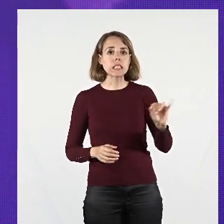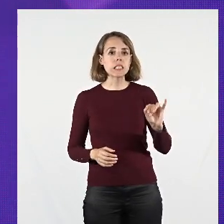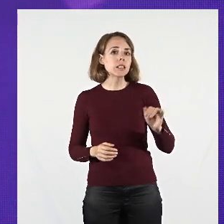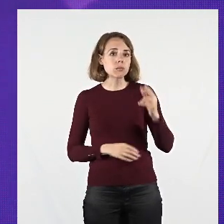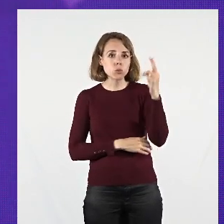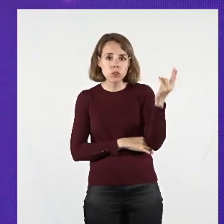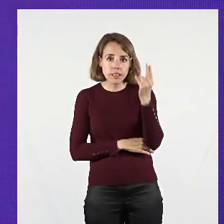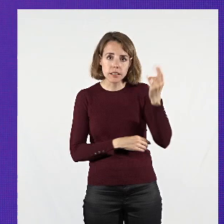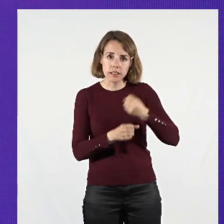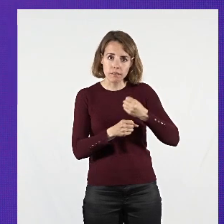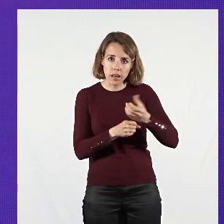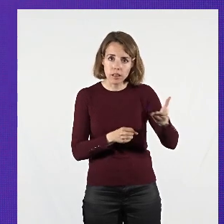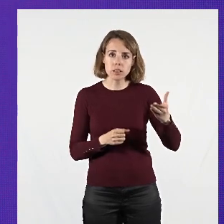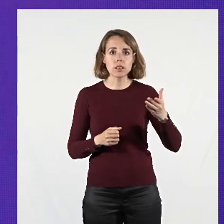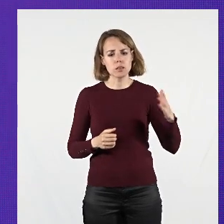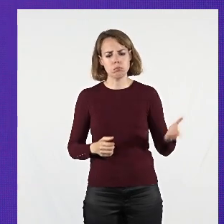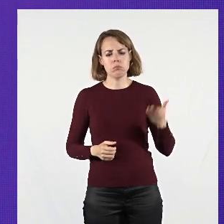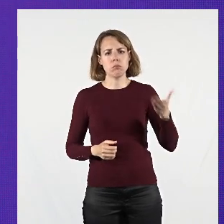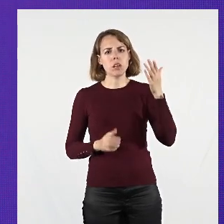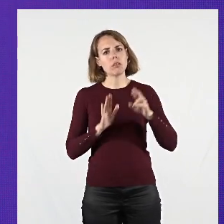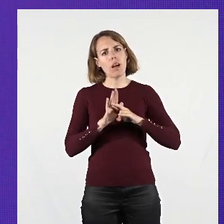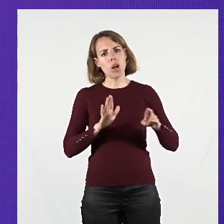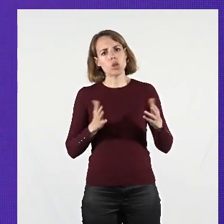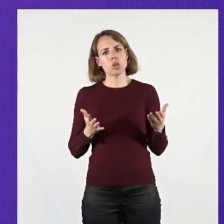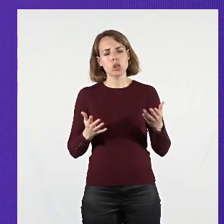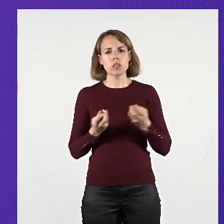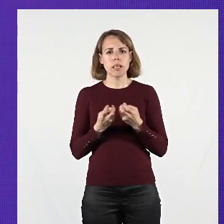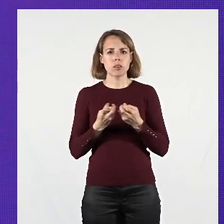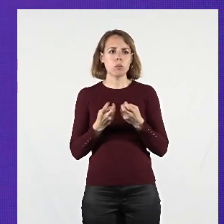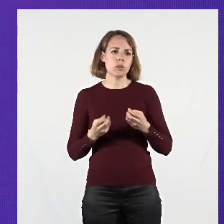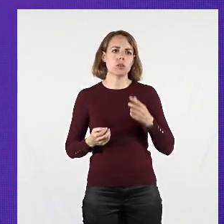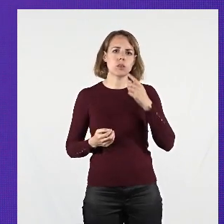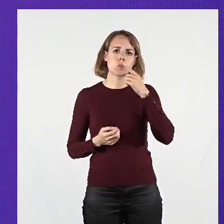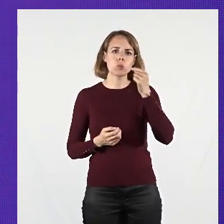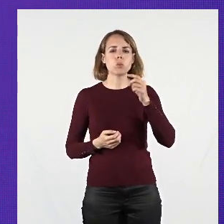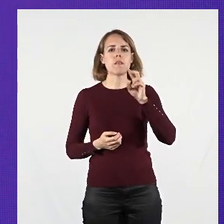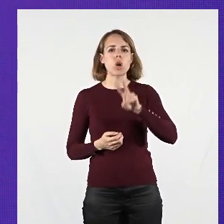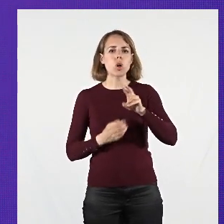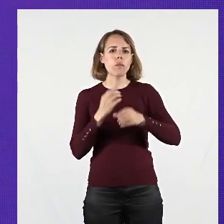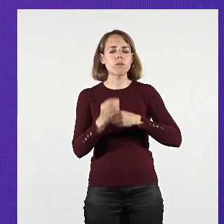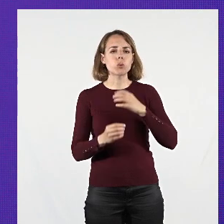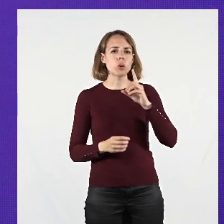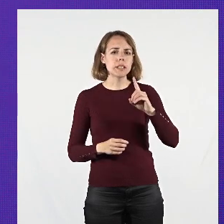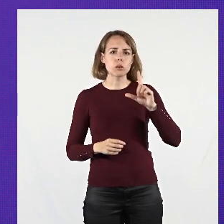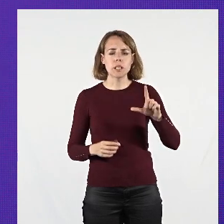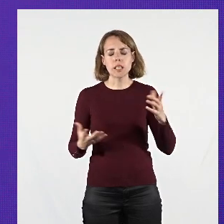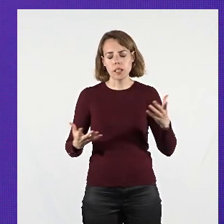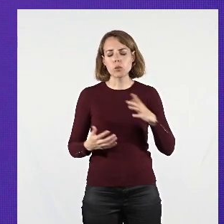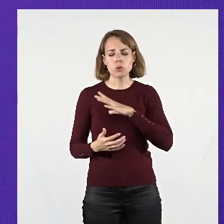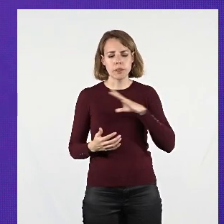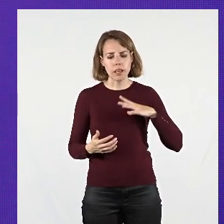figures de référence du sujet comme Serge Volkoff ou Dominique Ludier, ou Madame Armoriot